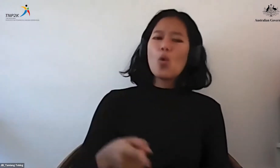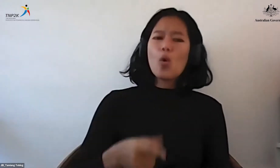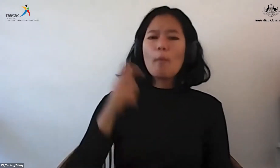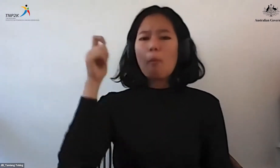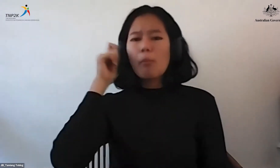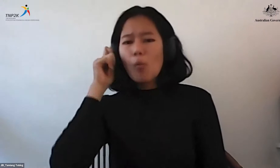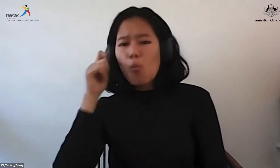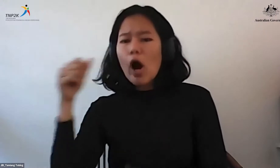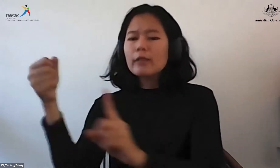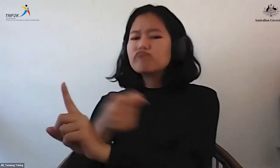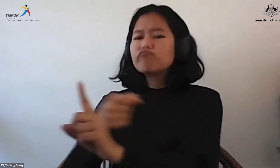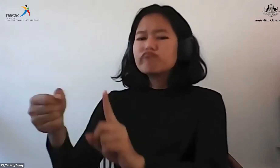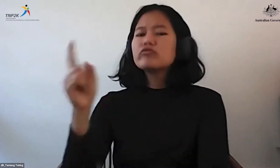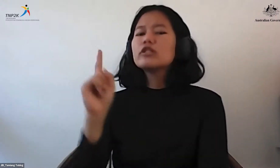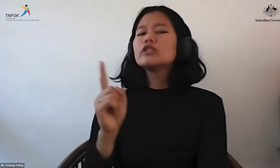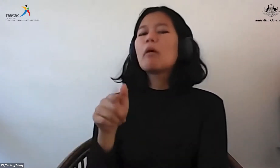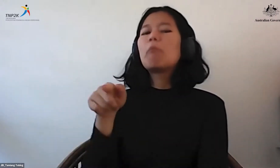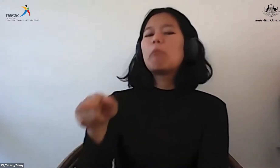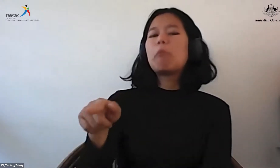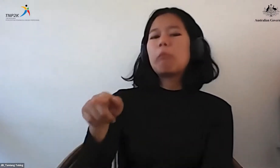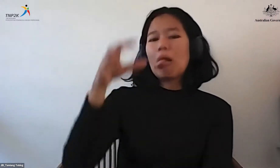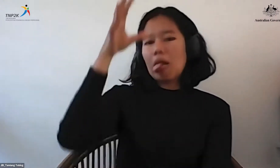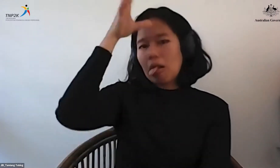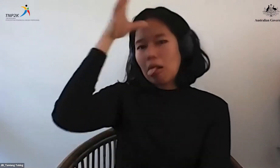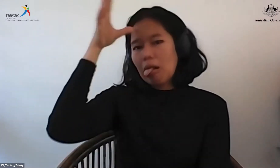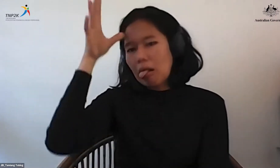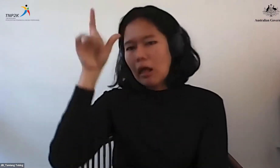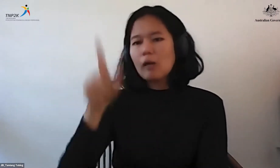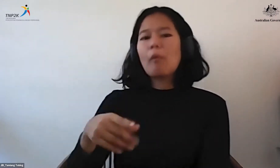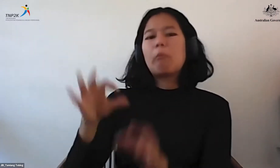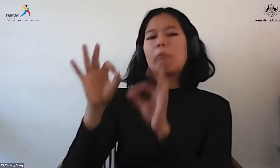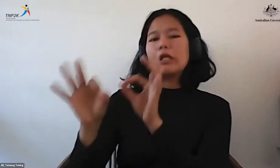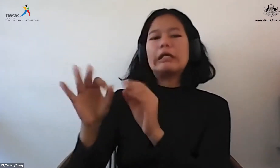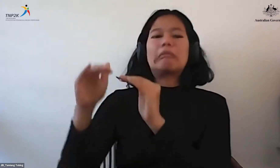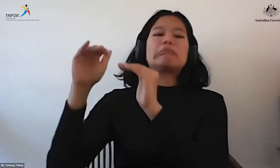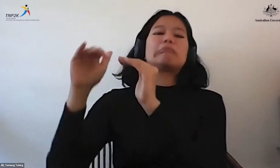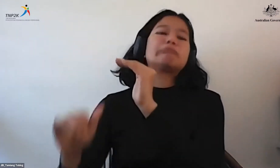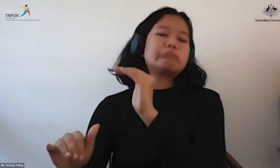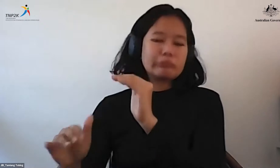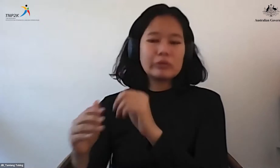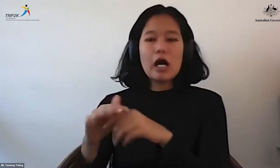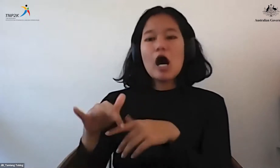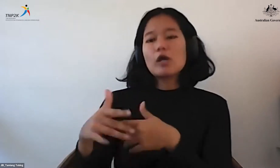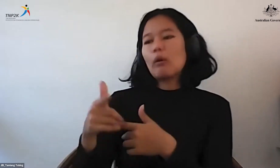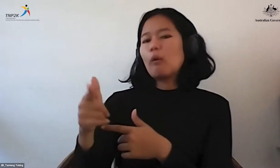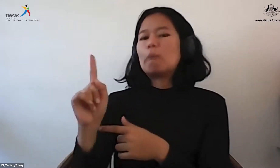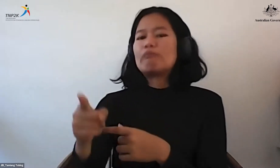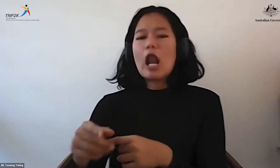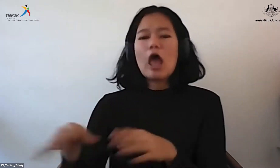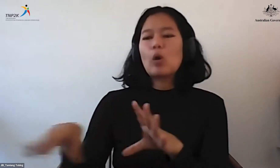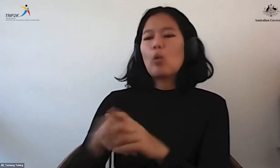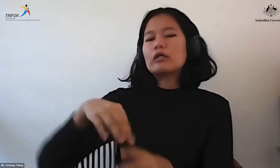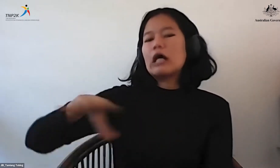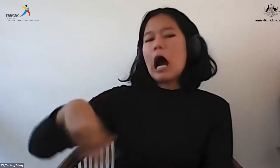jadi korban KDRT karena ya mungkin tingkat pendidikannya itu rendah, karena kontribusi dalam keluarga